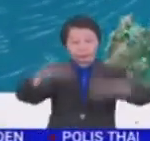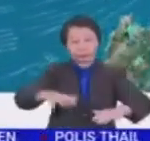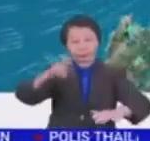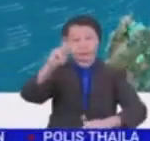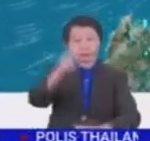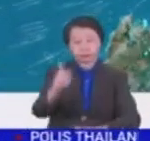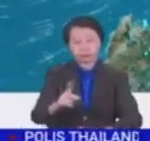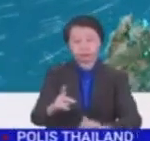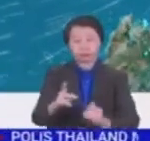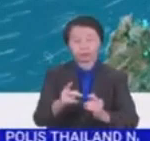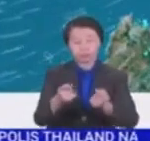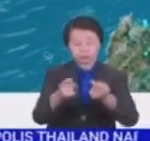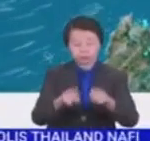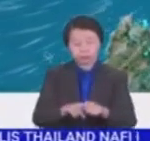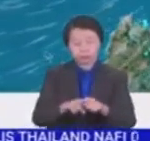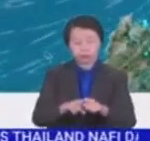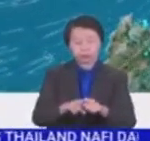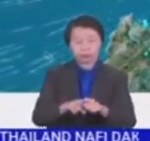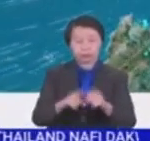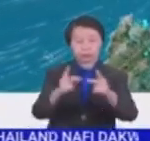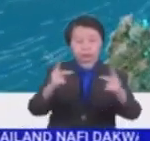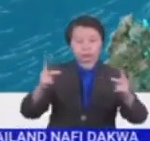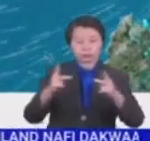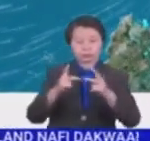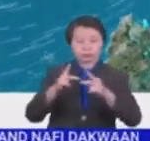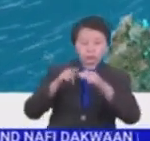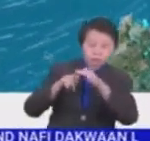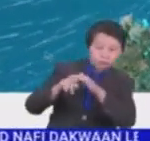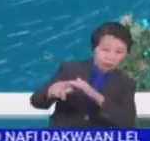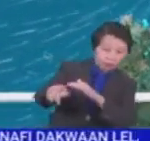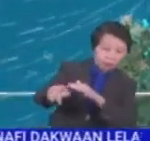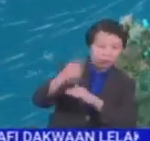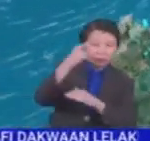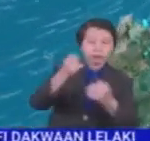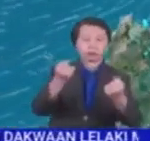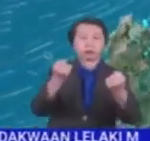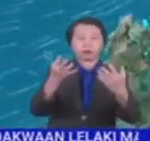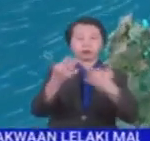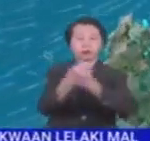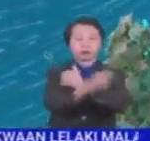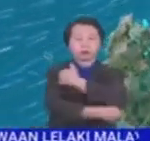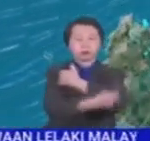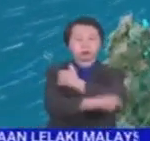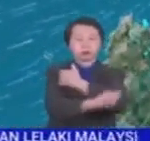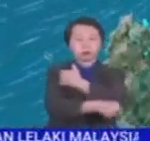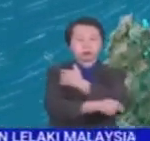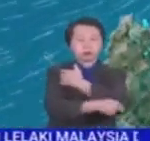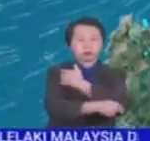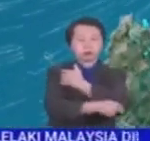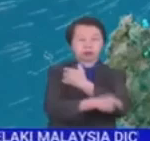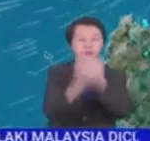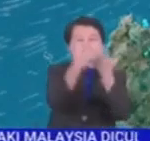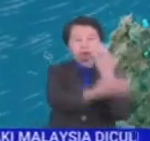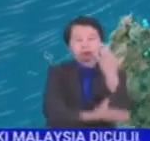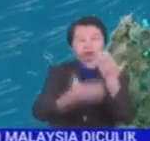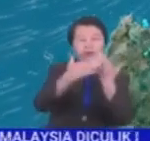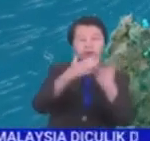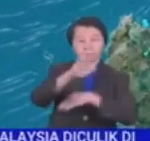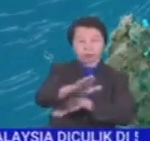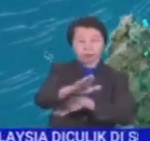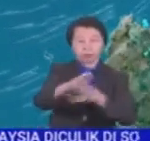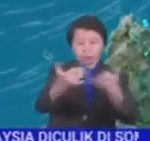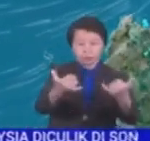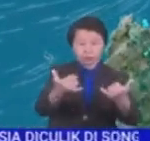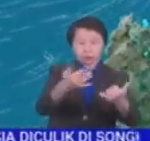ribut petir yang berlaku di sekitar kawasan pedalaman untuk kebanyakan negeri di sekitar Semenanjung pada petang